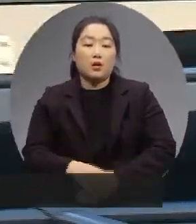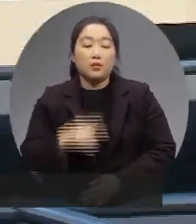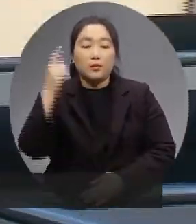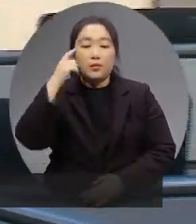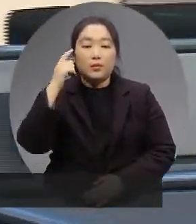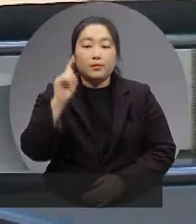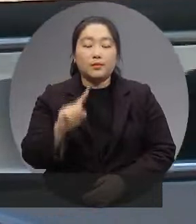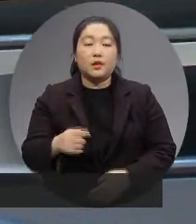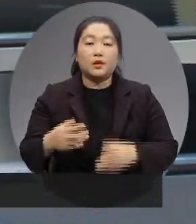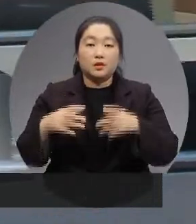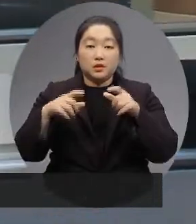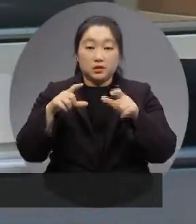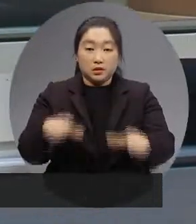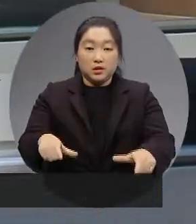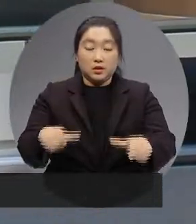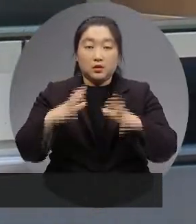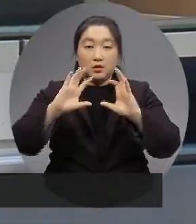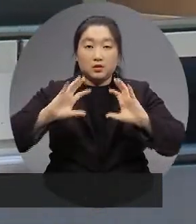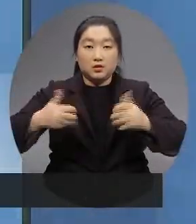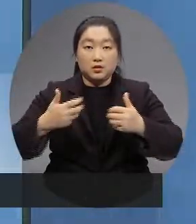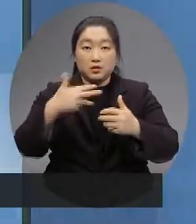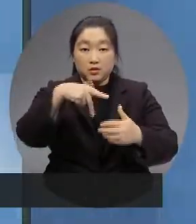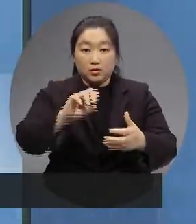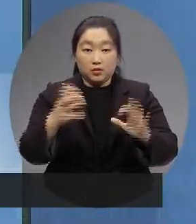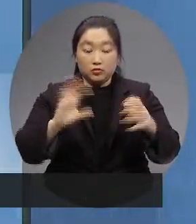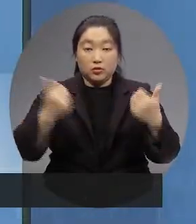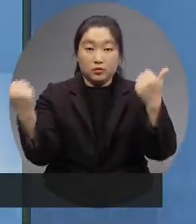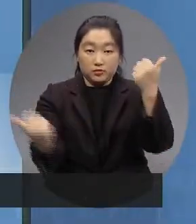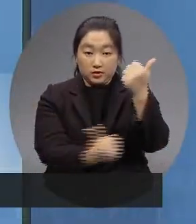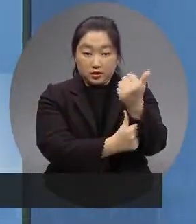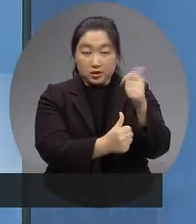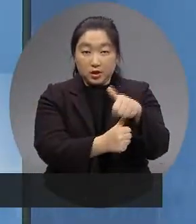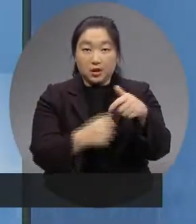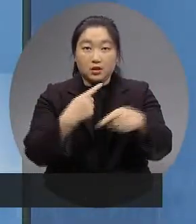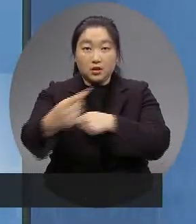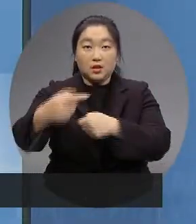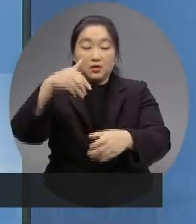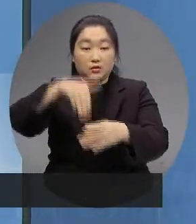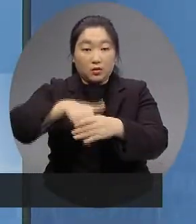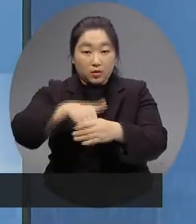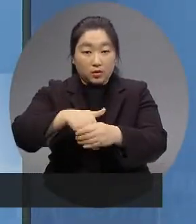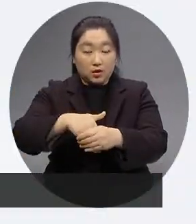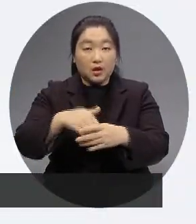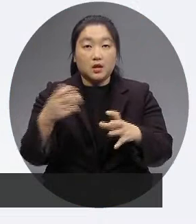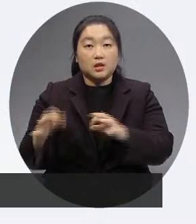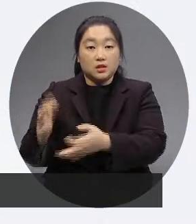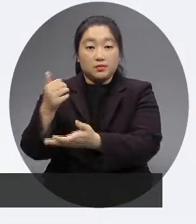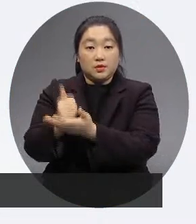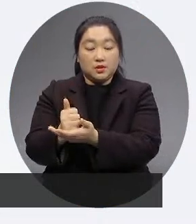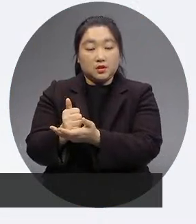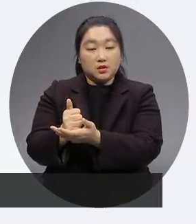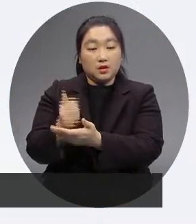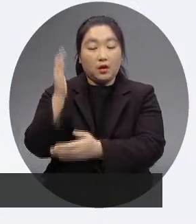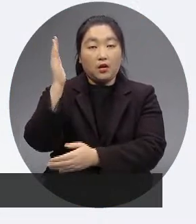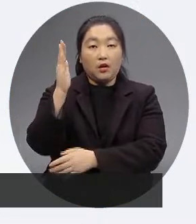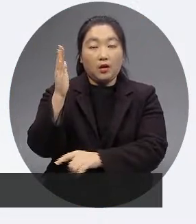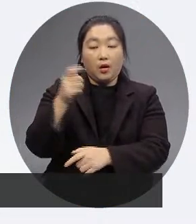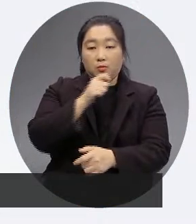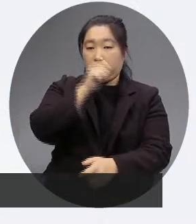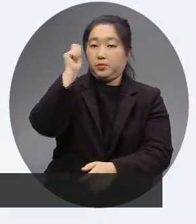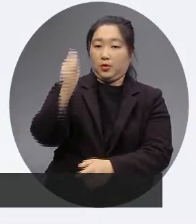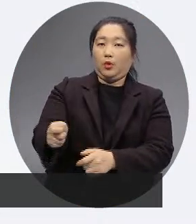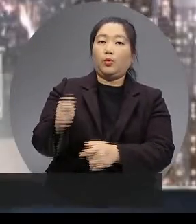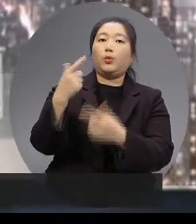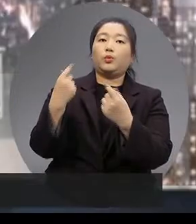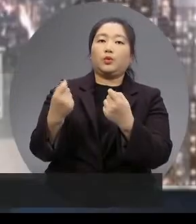해당 지역구의 국회의원이 정우택 국회 부의장인 만큼 내년 총선을 앞두고 김 지사의 연이은 설화에 경고를 준